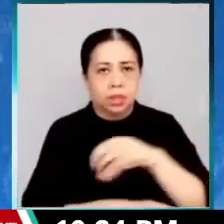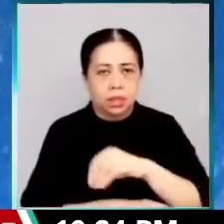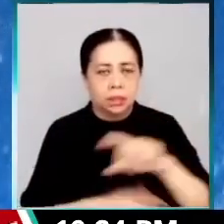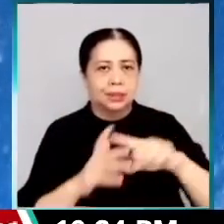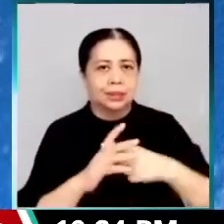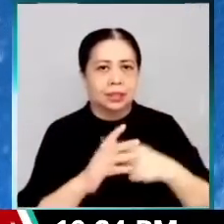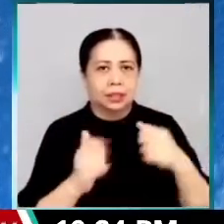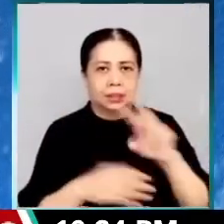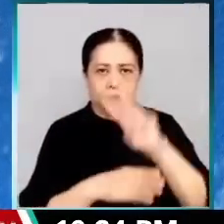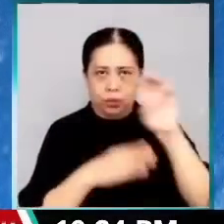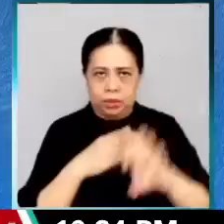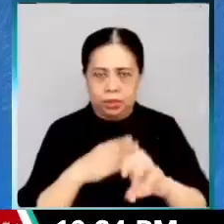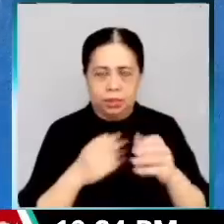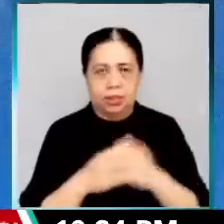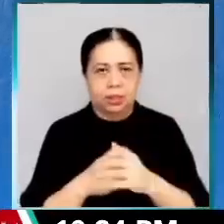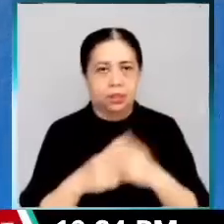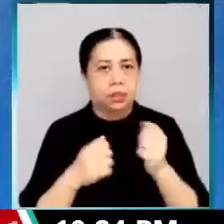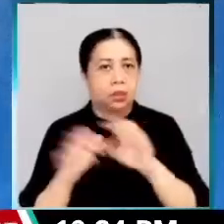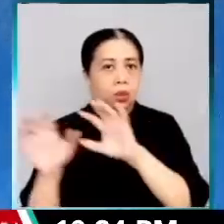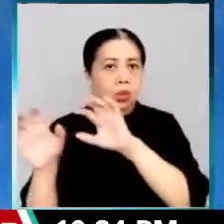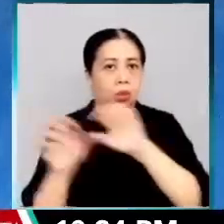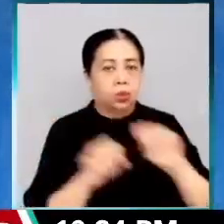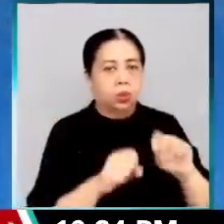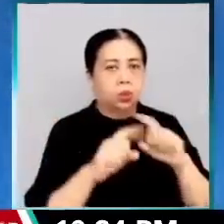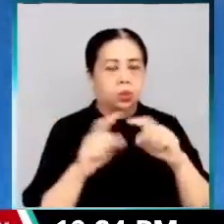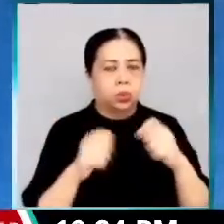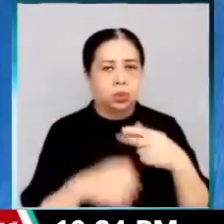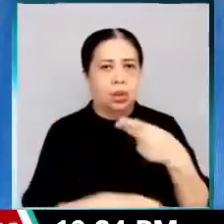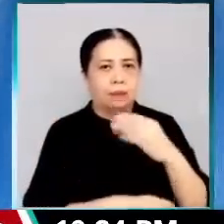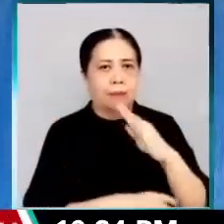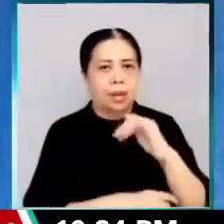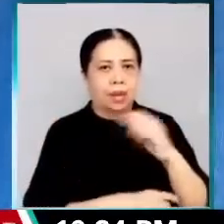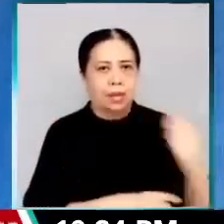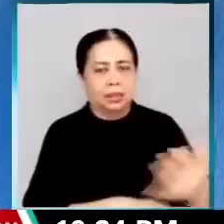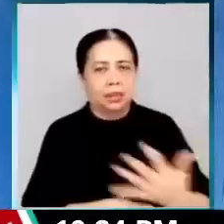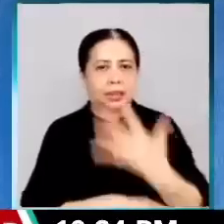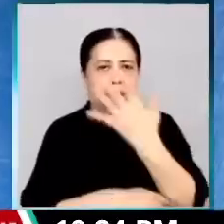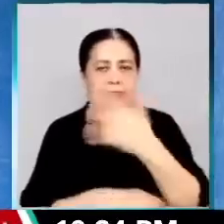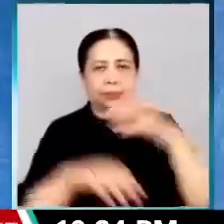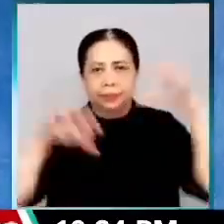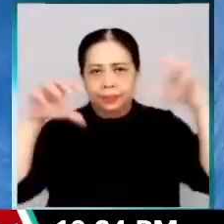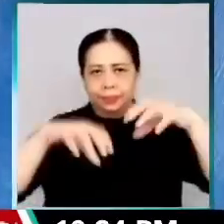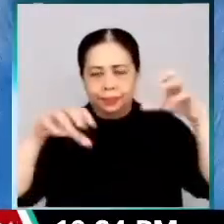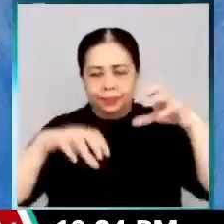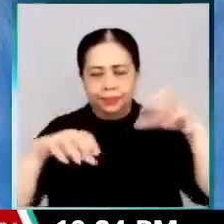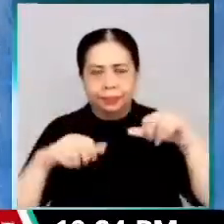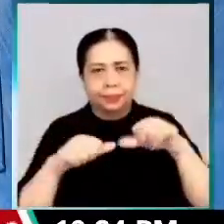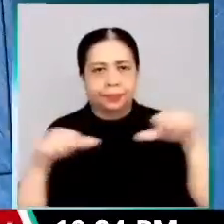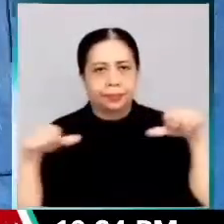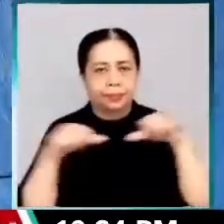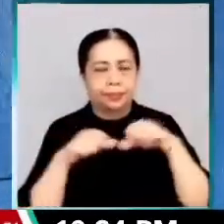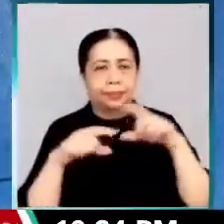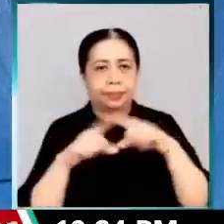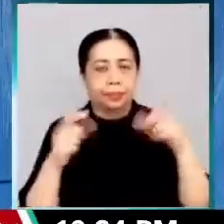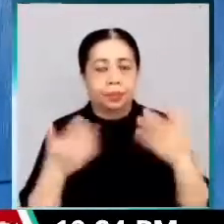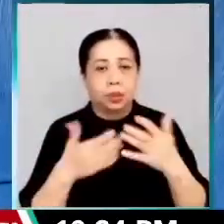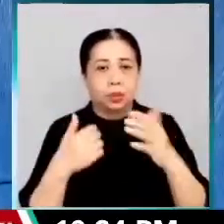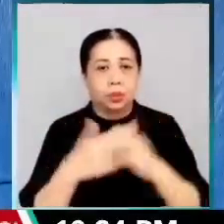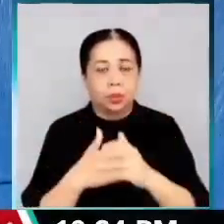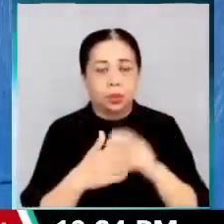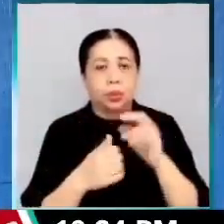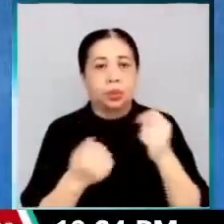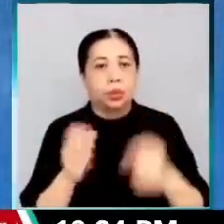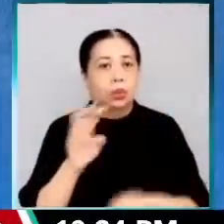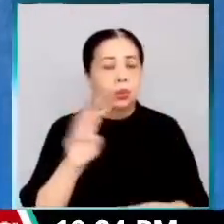weekend. Hahatakin din ng bagyo ang hanging habagat na magdadala ng maulang panahon lalo sa kanluran ng Luzon at Visayas.